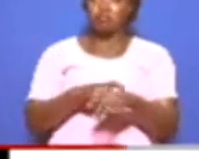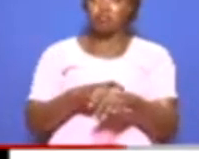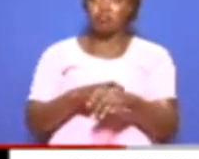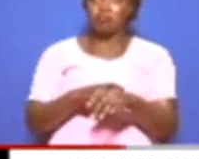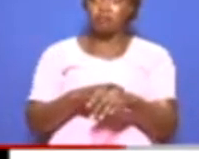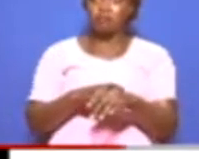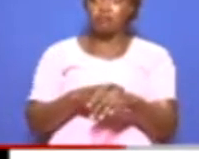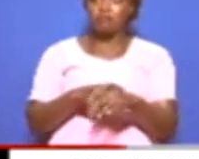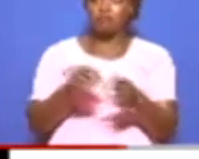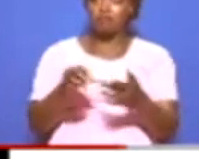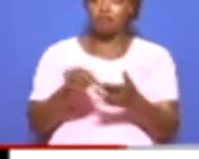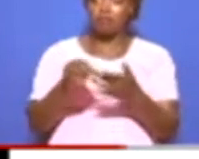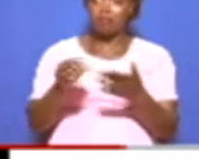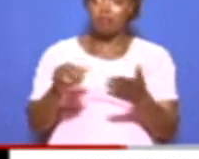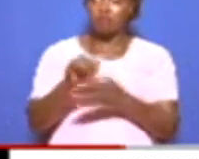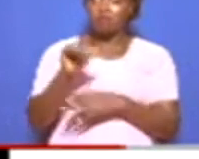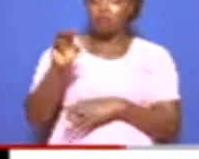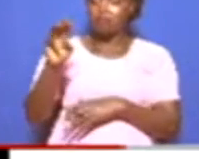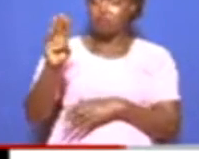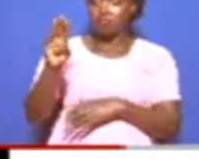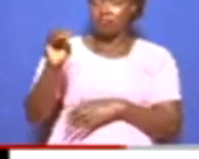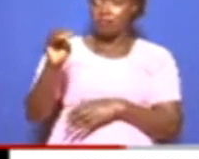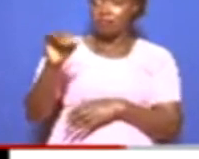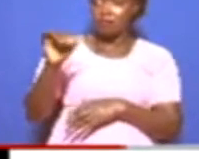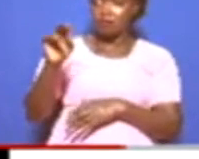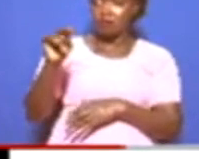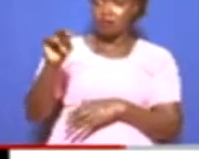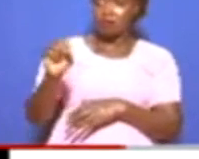haswa ile ndege ya Boeing 737 Max,